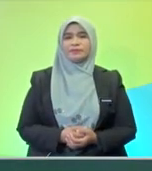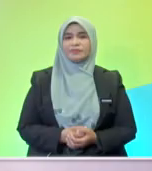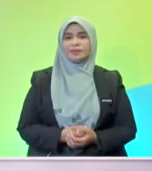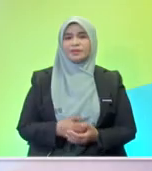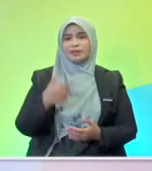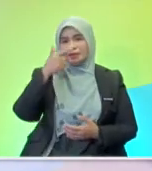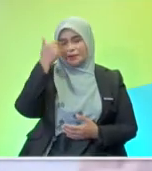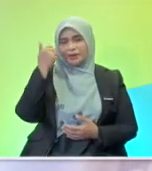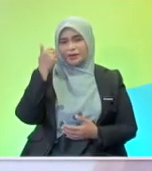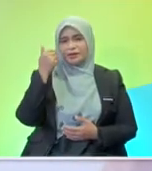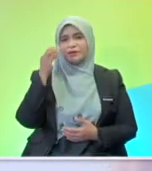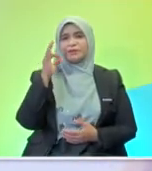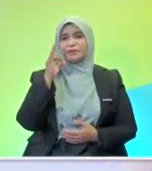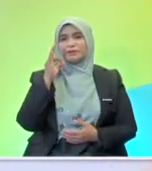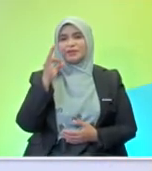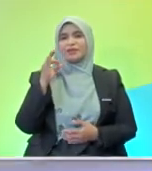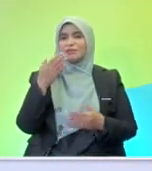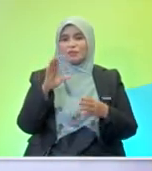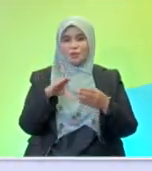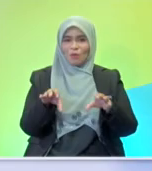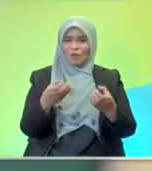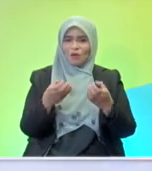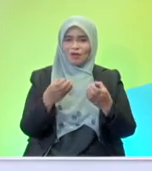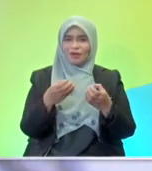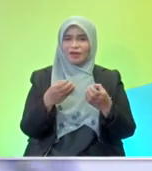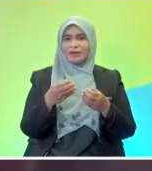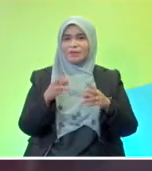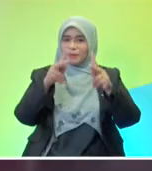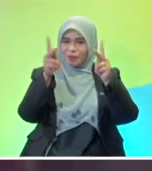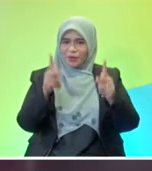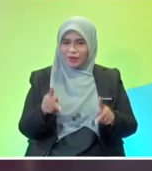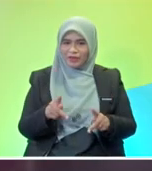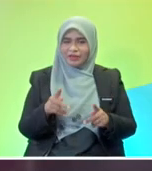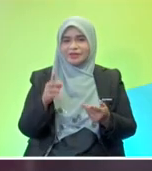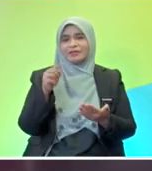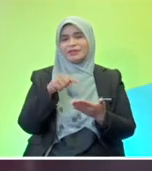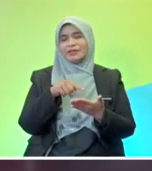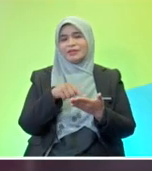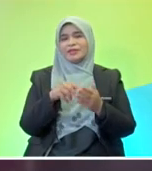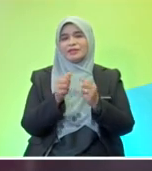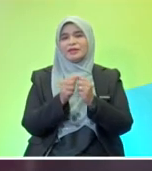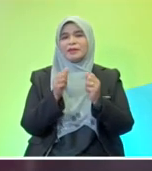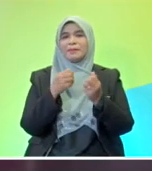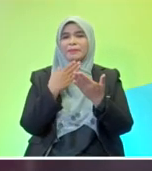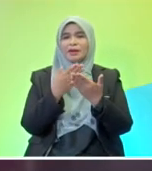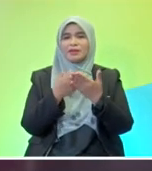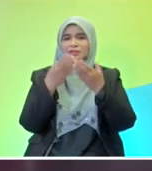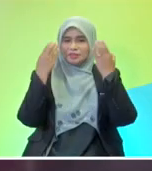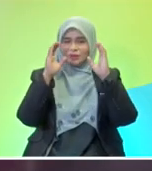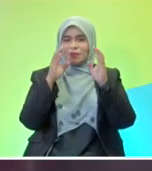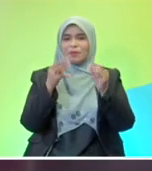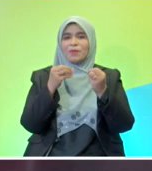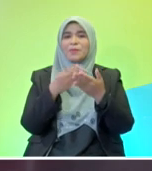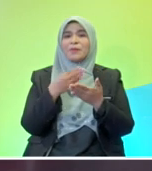Sebabkan Fika dah hasilkan boneka senduk dengan baik, cikgu nak